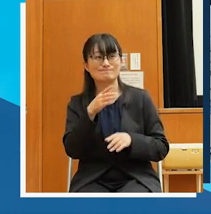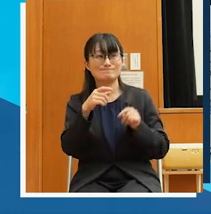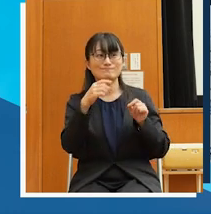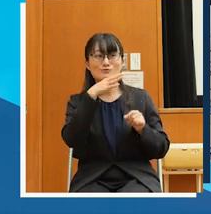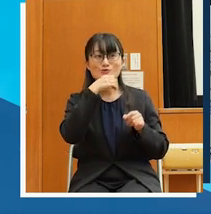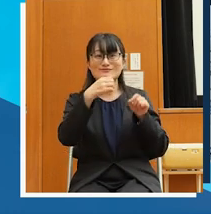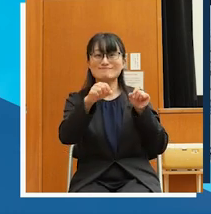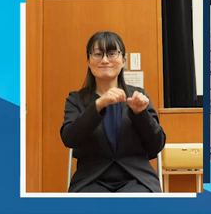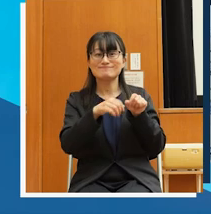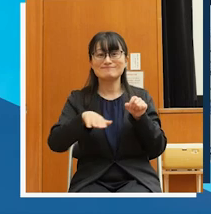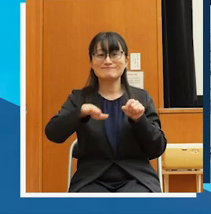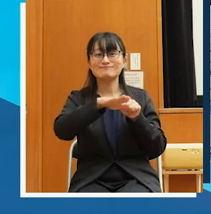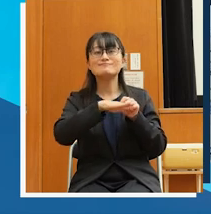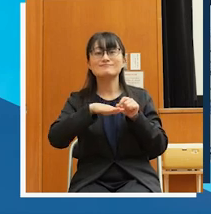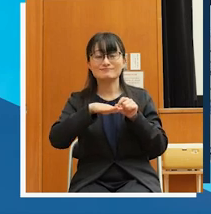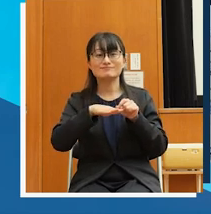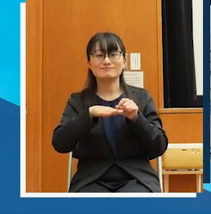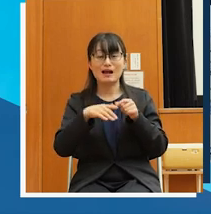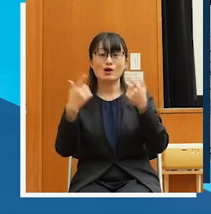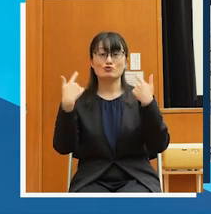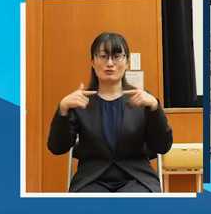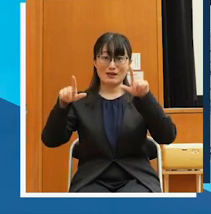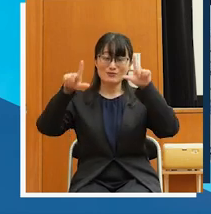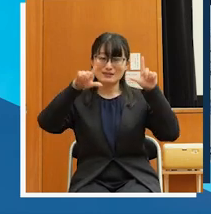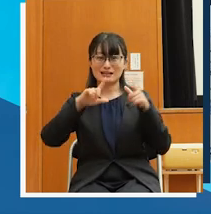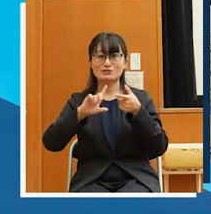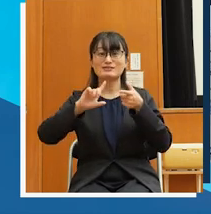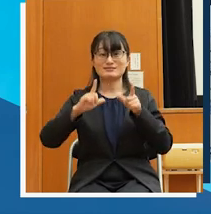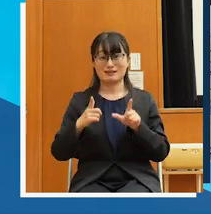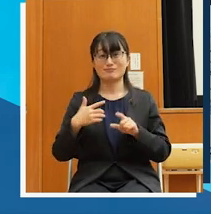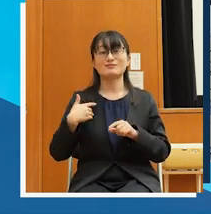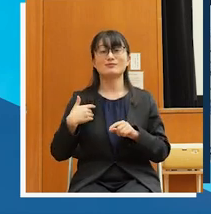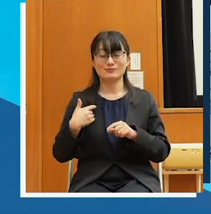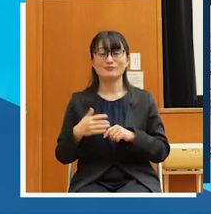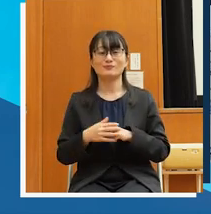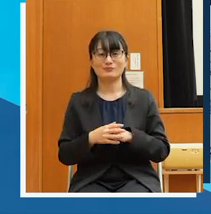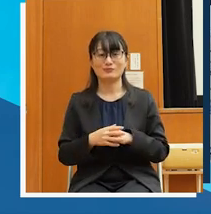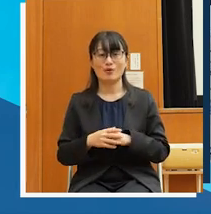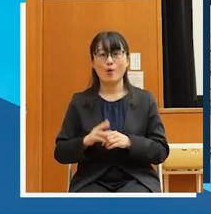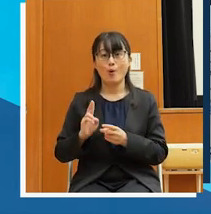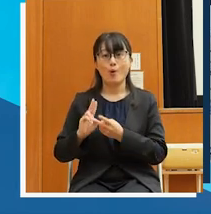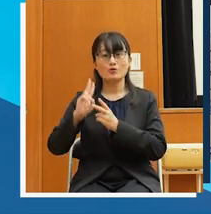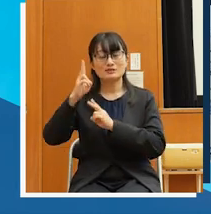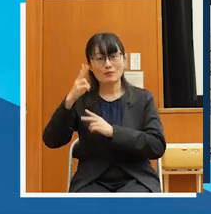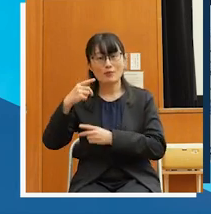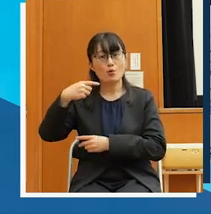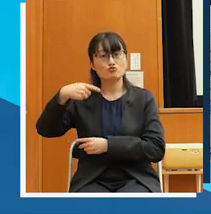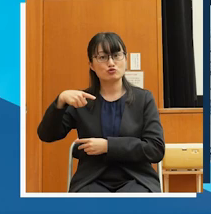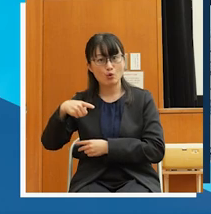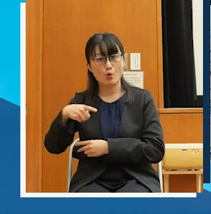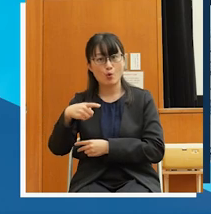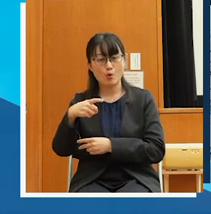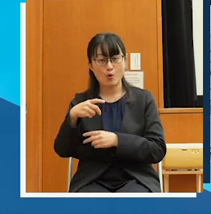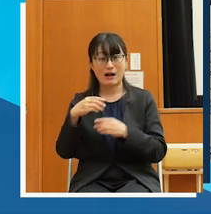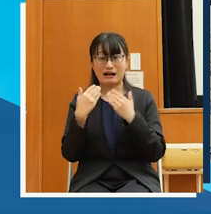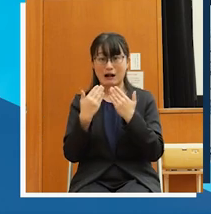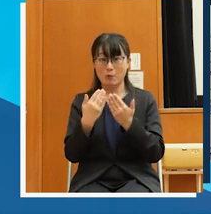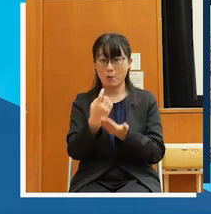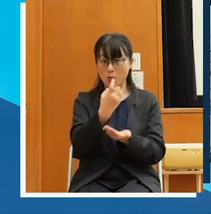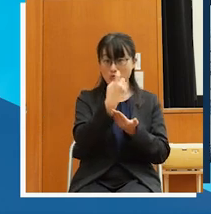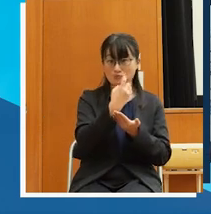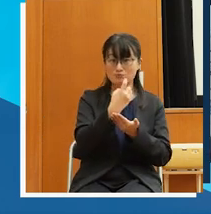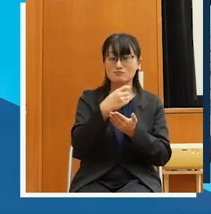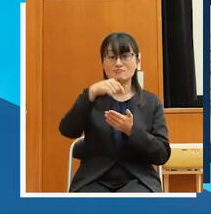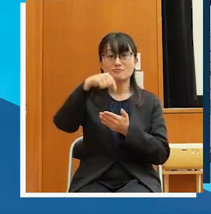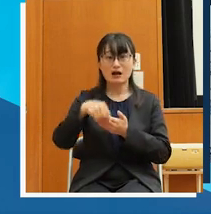と会場の学生さんと普段の生活は違うわけなんですけれどもまその中に沖縄の事業の中教育の中で何か違いがあるとかあ